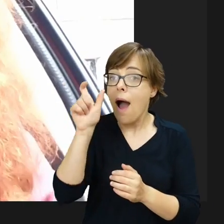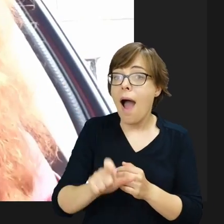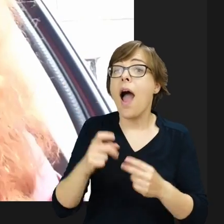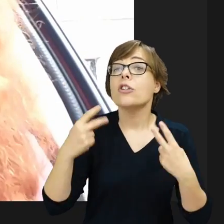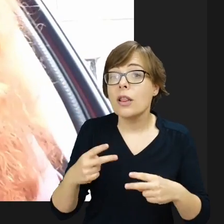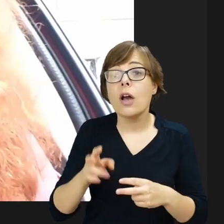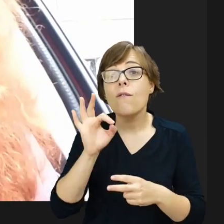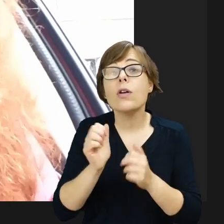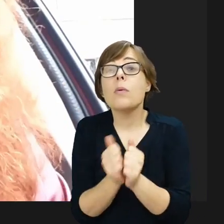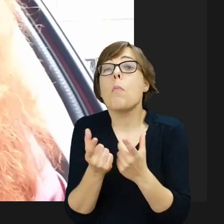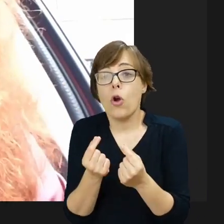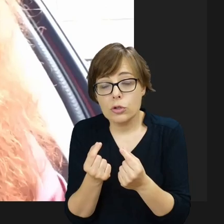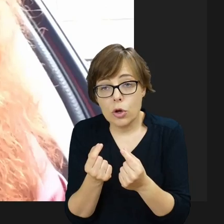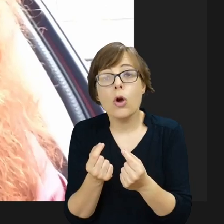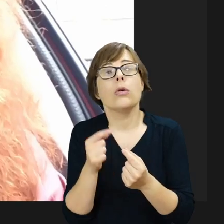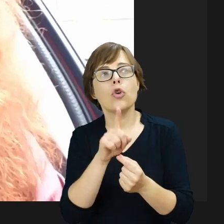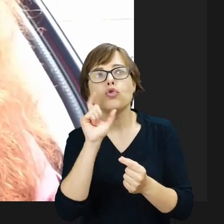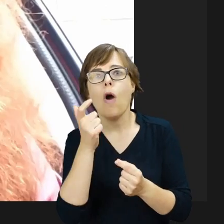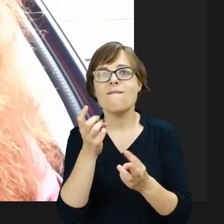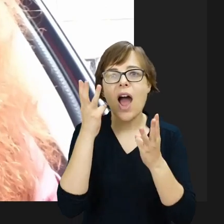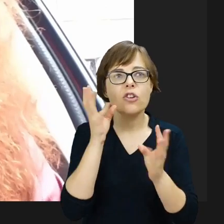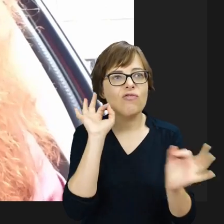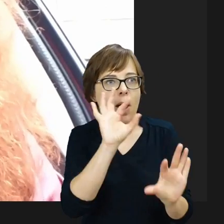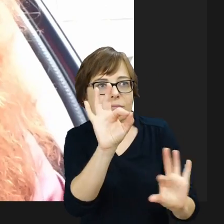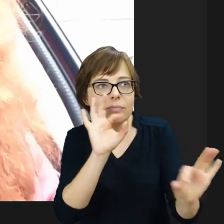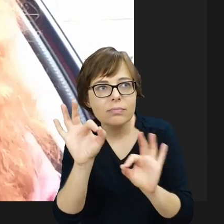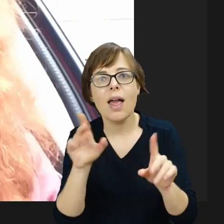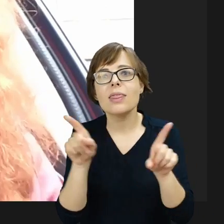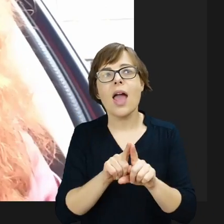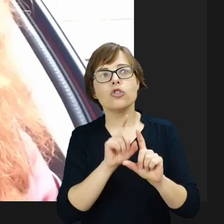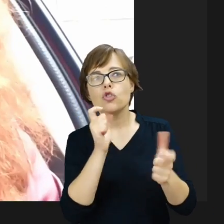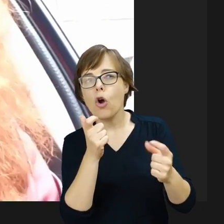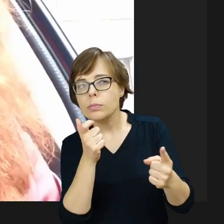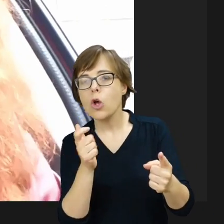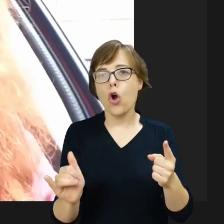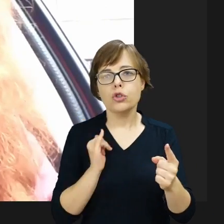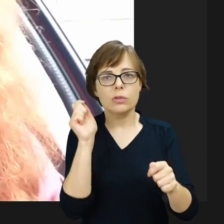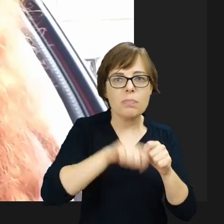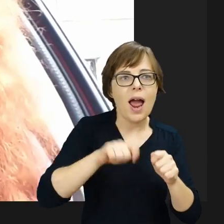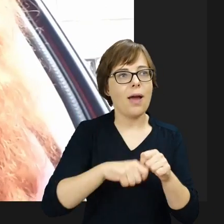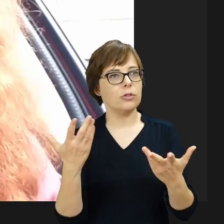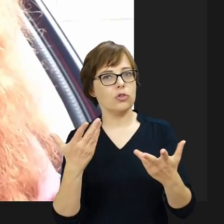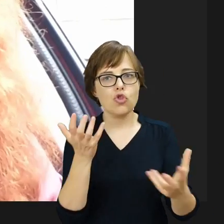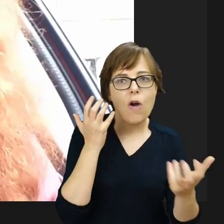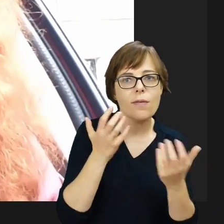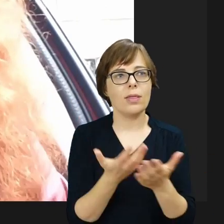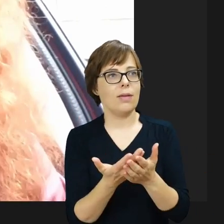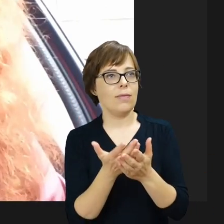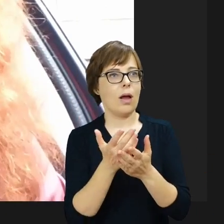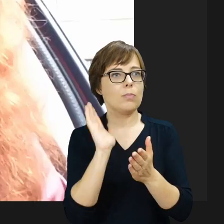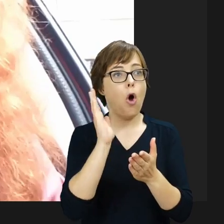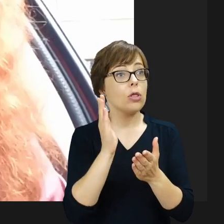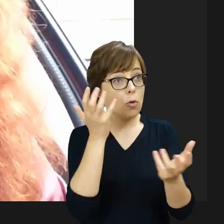żeby filtrować to, co ważne i dowiadywać się na ten temat i informować ludzi. Więc nas,